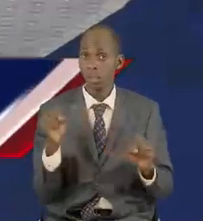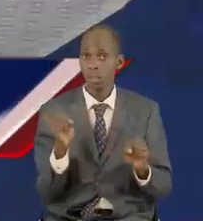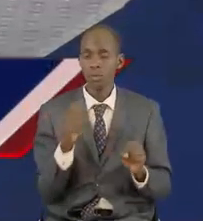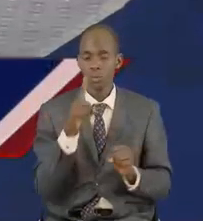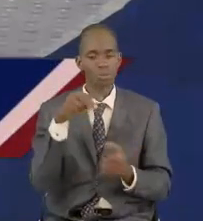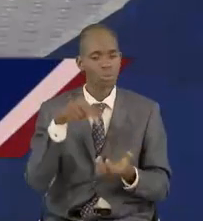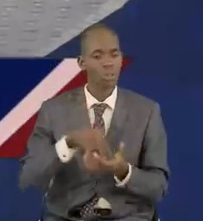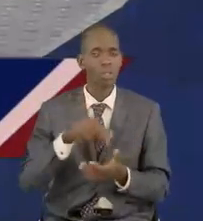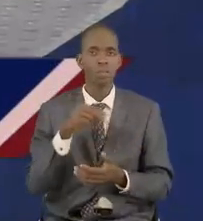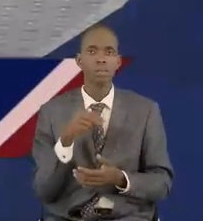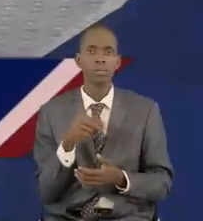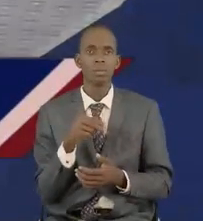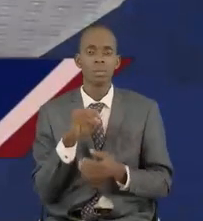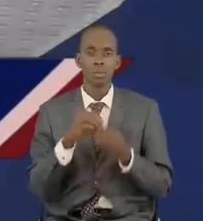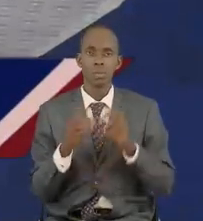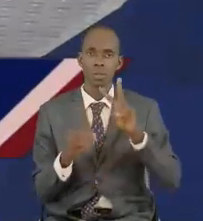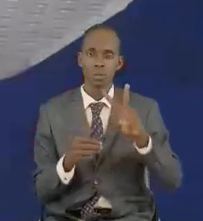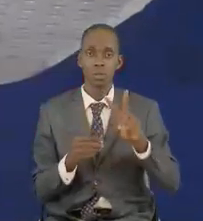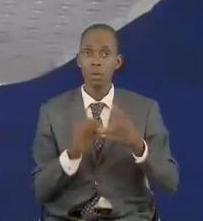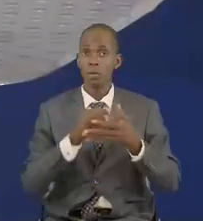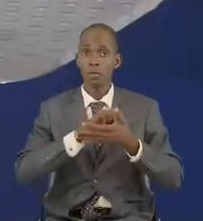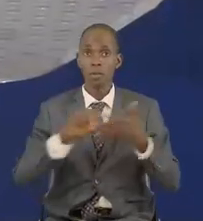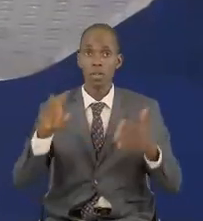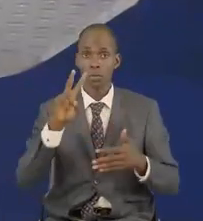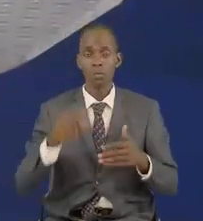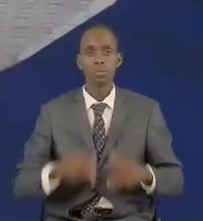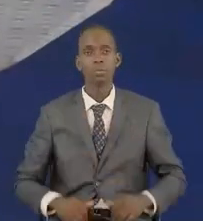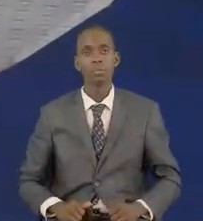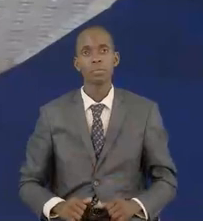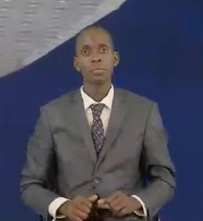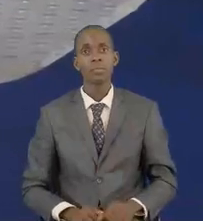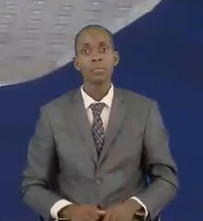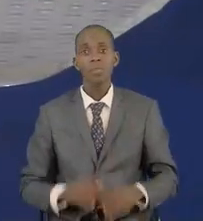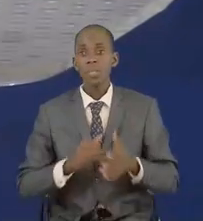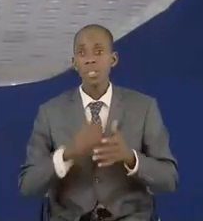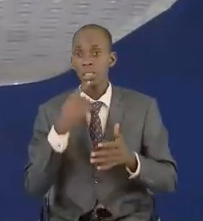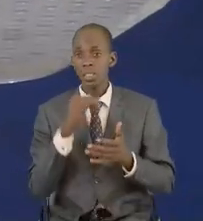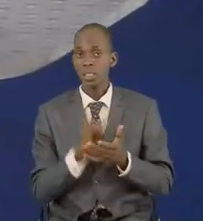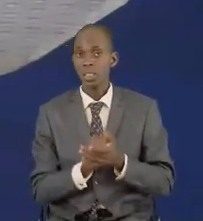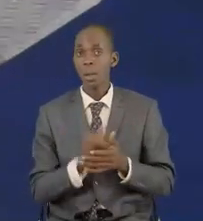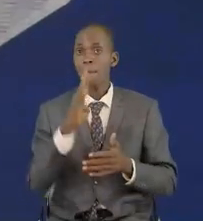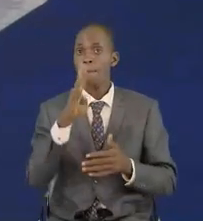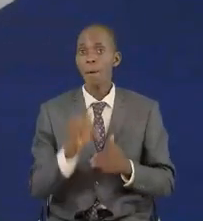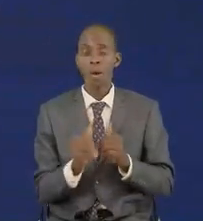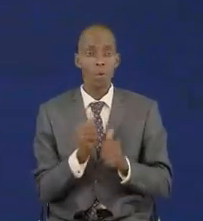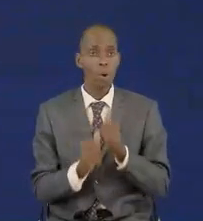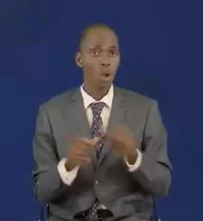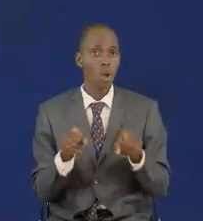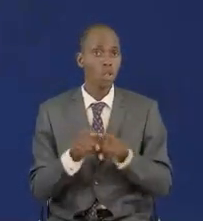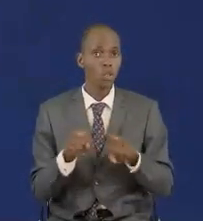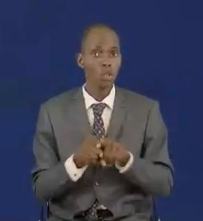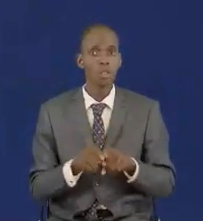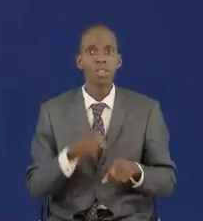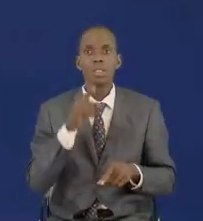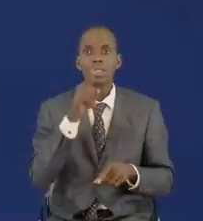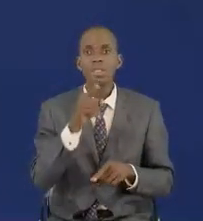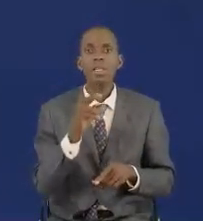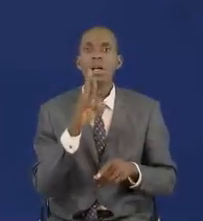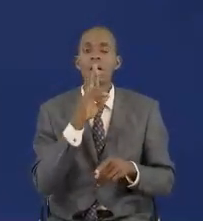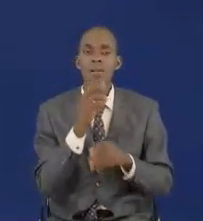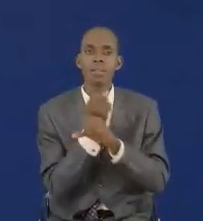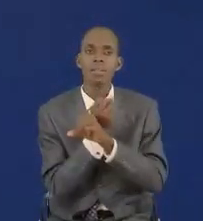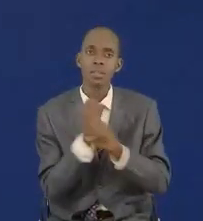vous êtes sauvé et vous tenez ferme vous persévérez deux et pas lequel vous